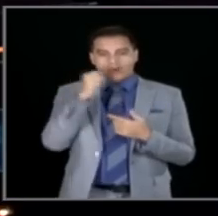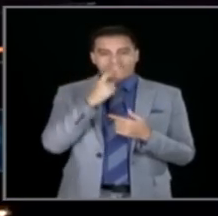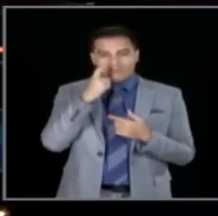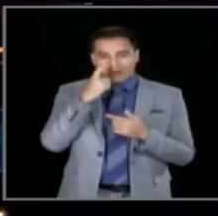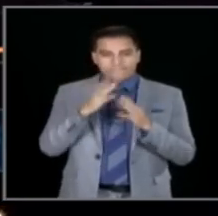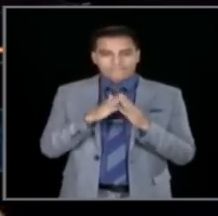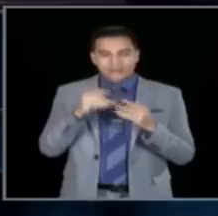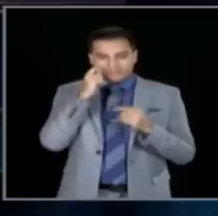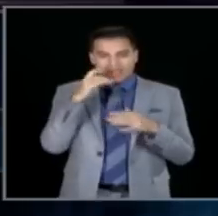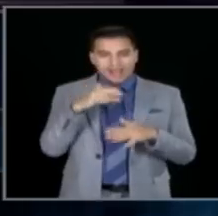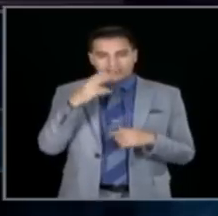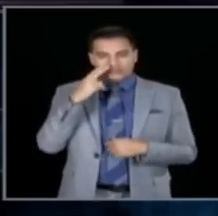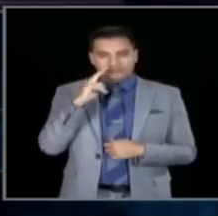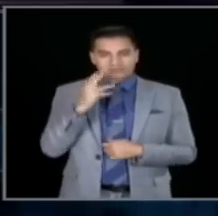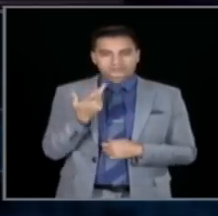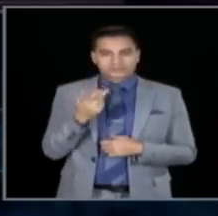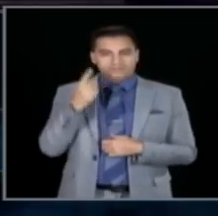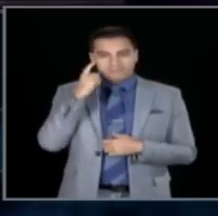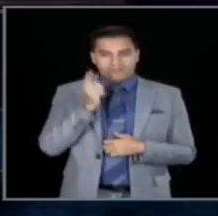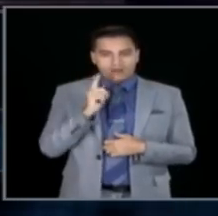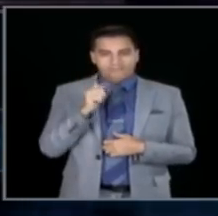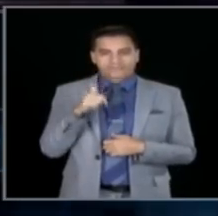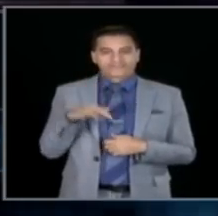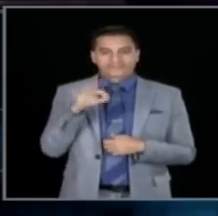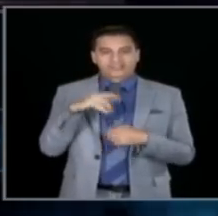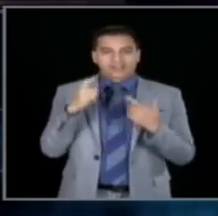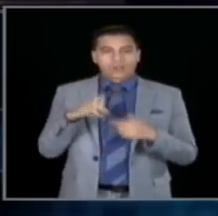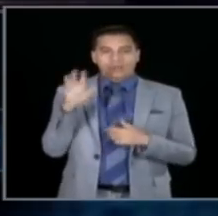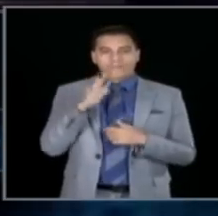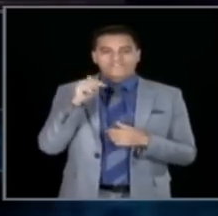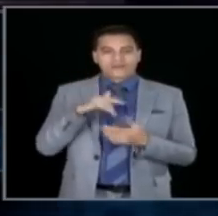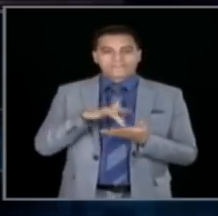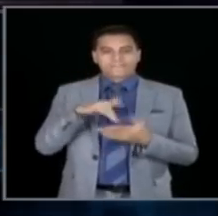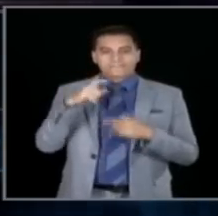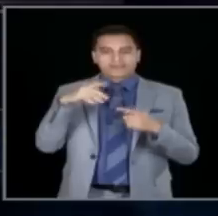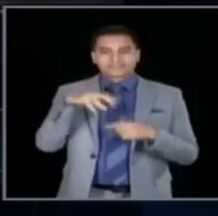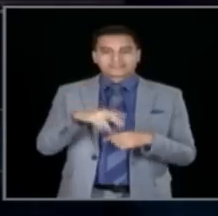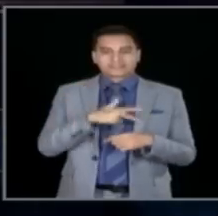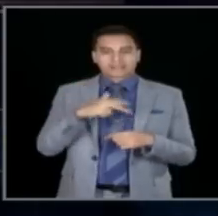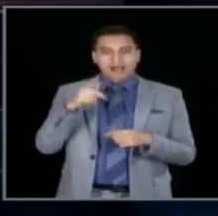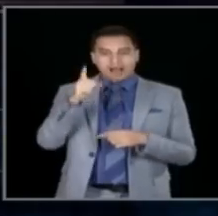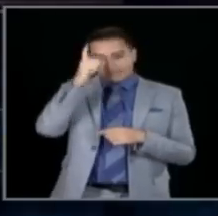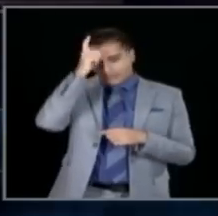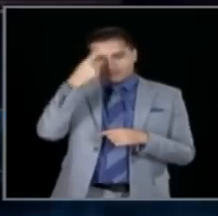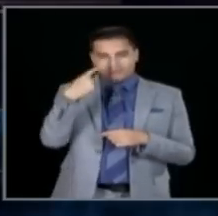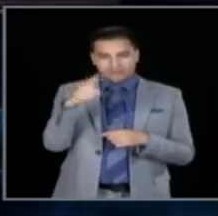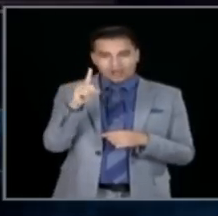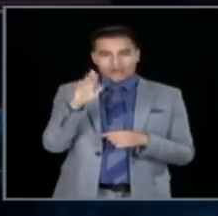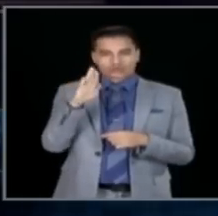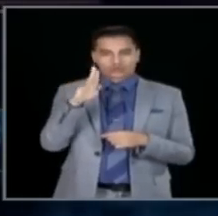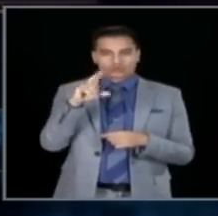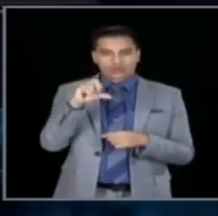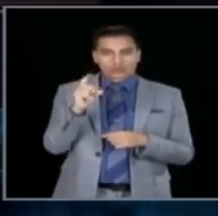مصري معاصر، فمن هو؟ باص. في أي دولة أوروبية تقع مدينة شتوتغارت؟ ألمانيا. صح. قامت